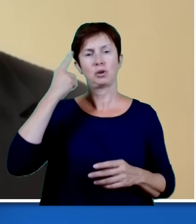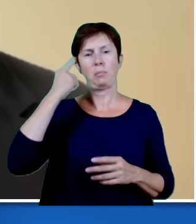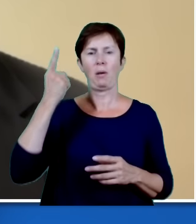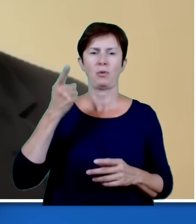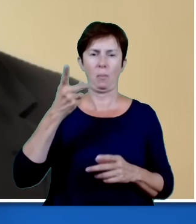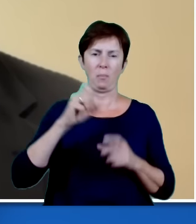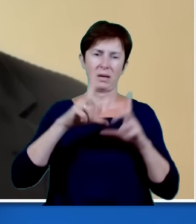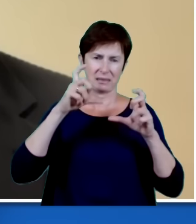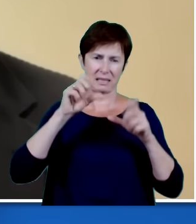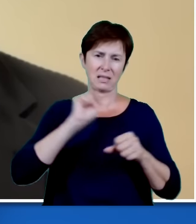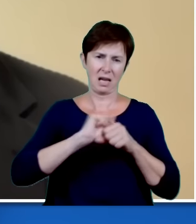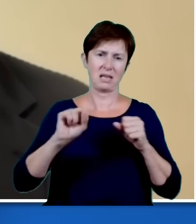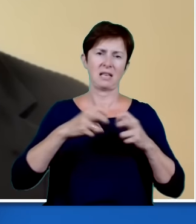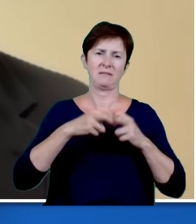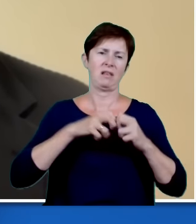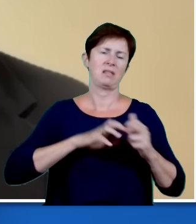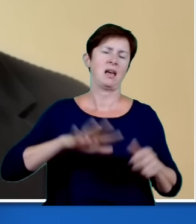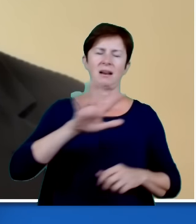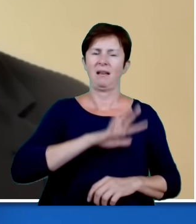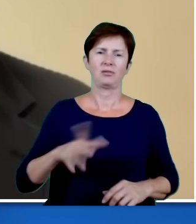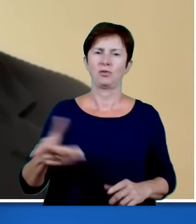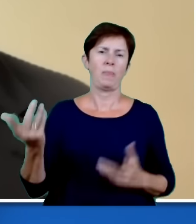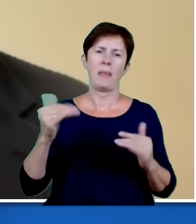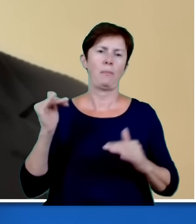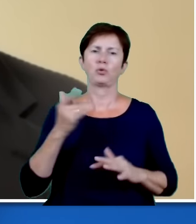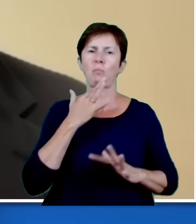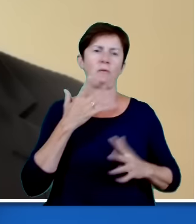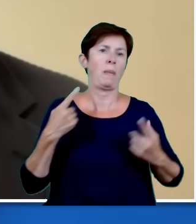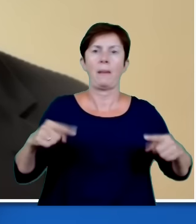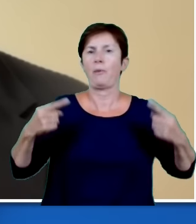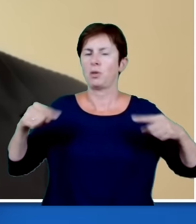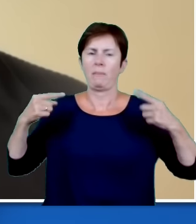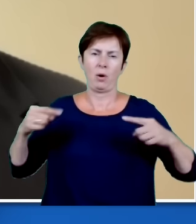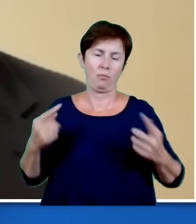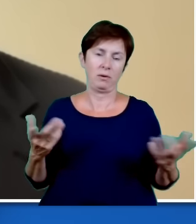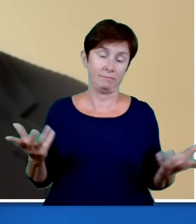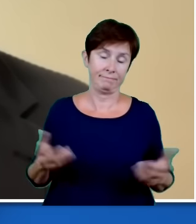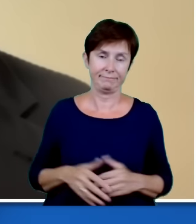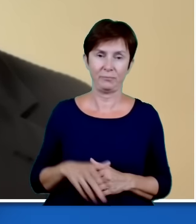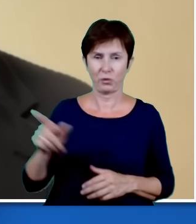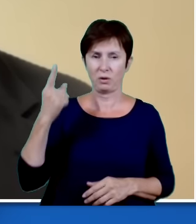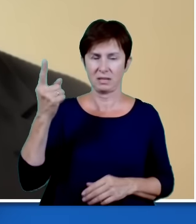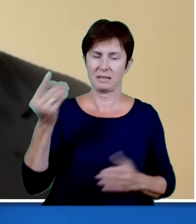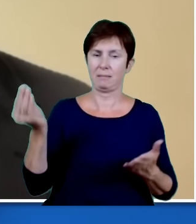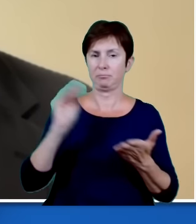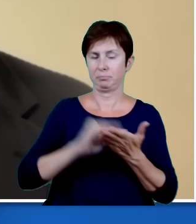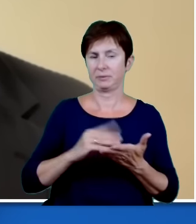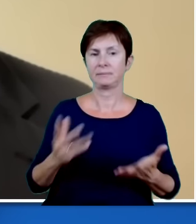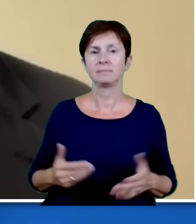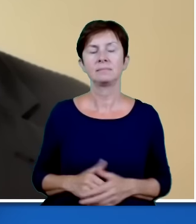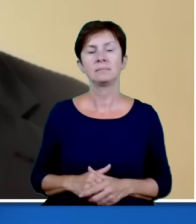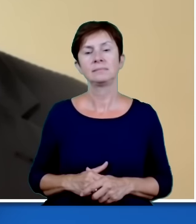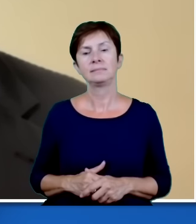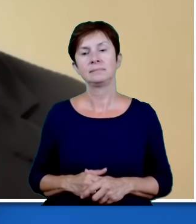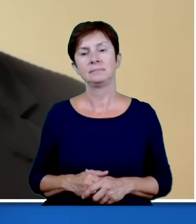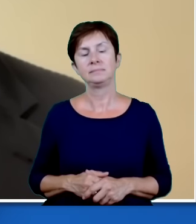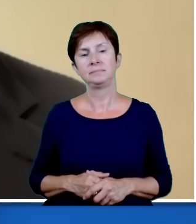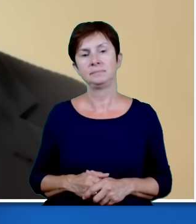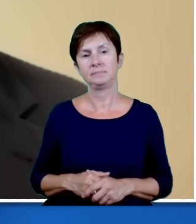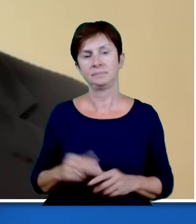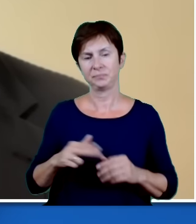przestrzeni publicznej i to sama tak zaznaczona właśnie poprzez niego panie pośle Na